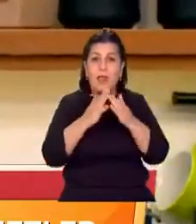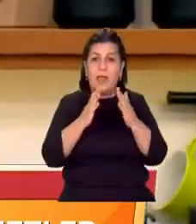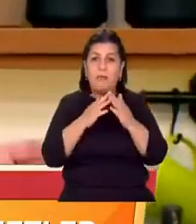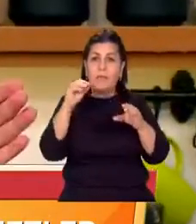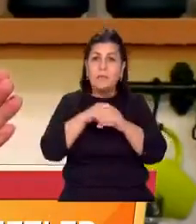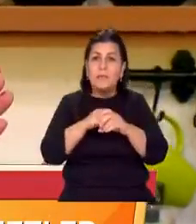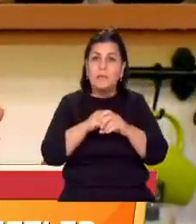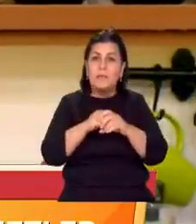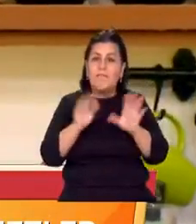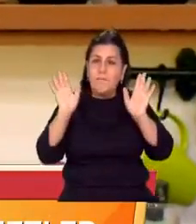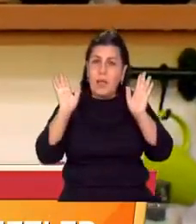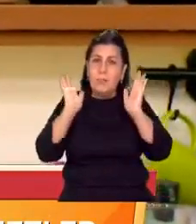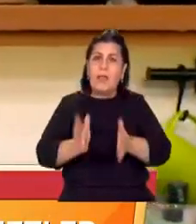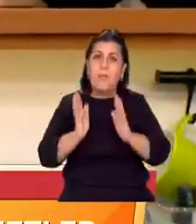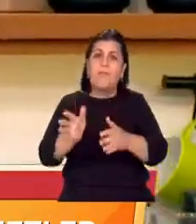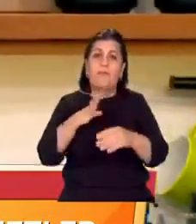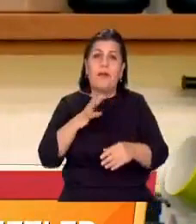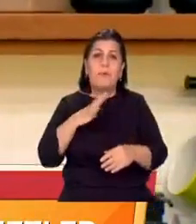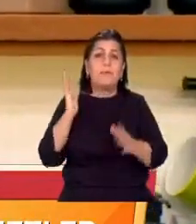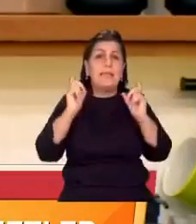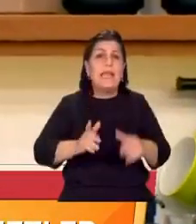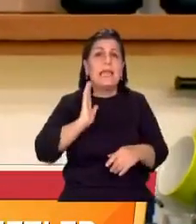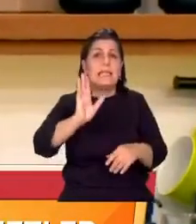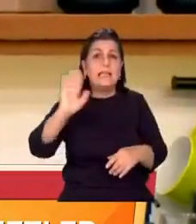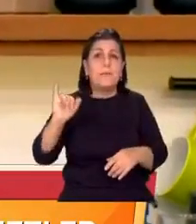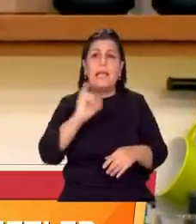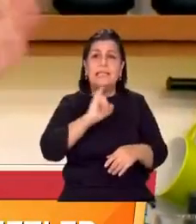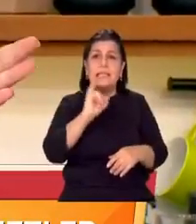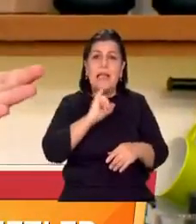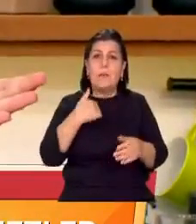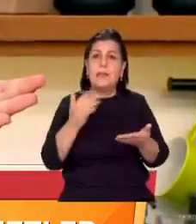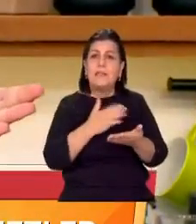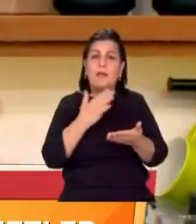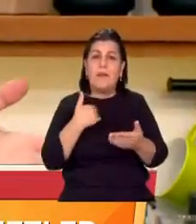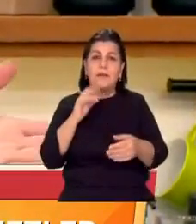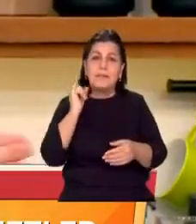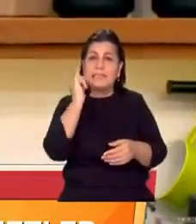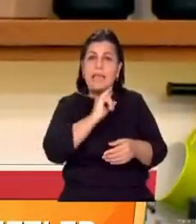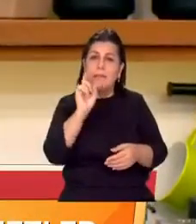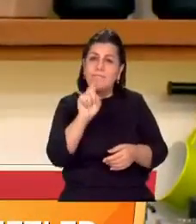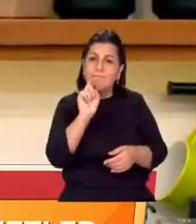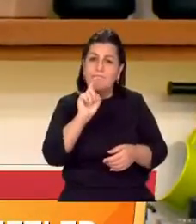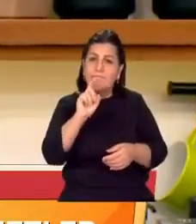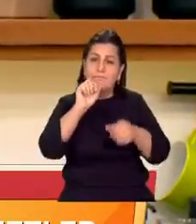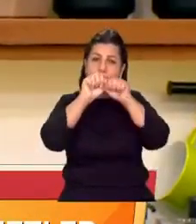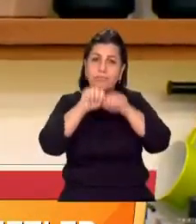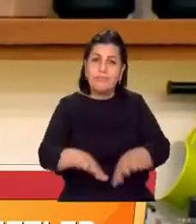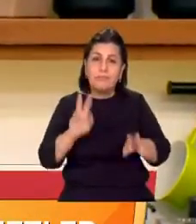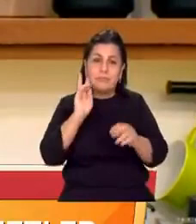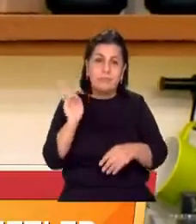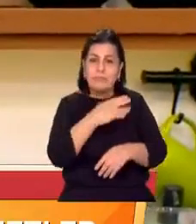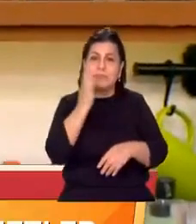olmuyor Nereye gitsem Instagram sayfalarında gezinirken benim çok da Şerif arkadaşım var artık bu program dolayı sizi